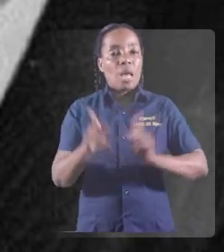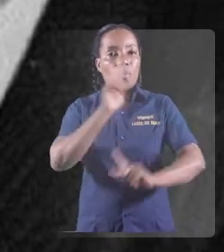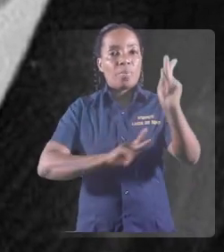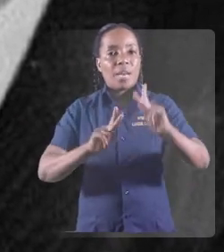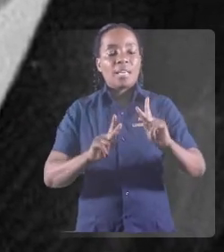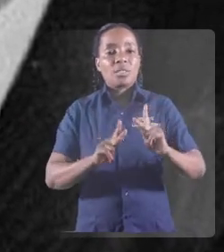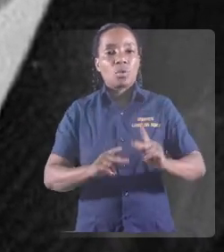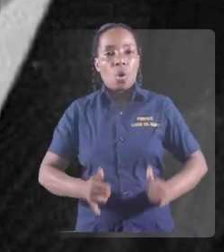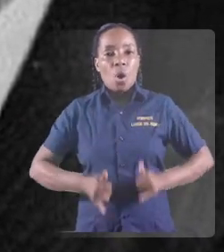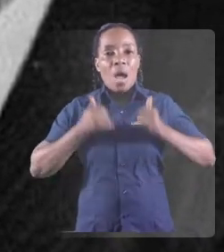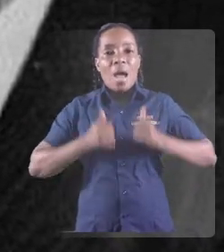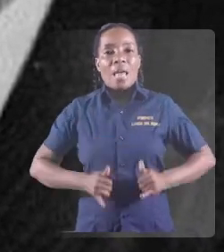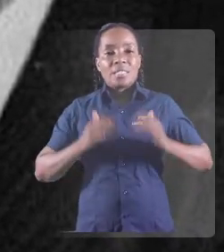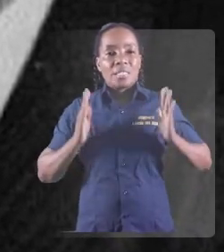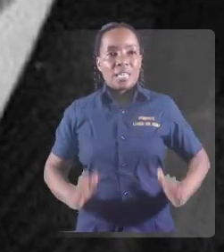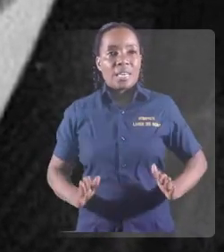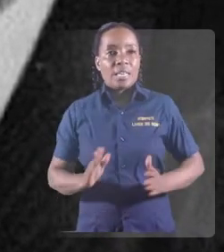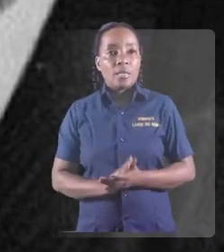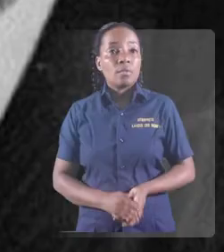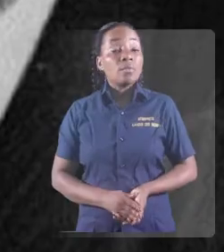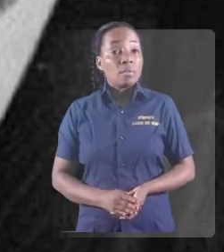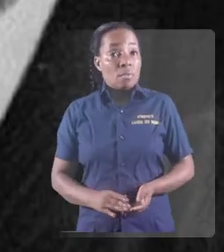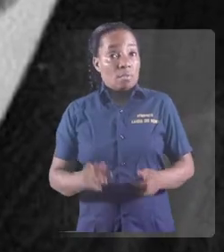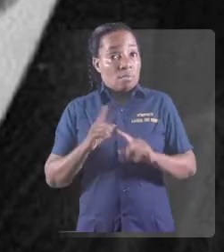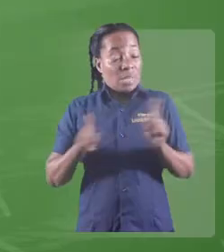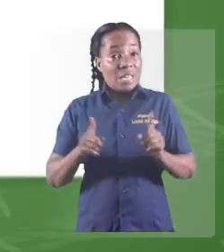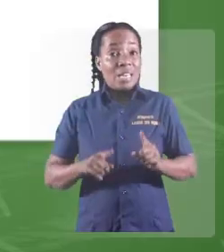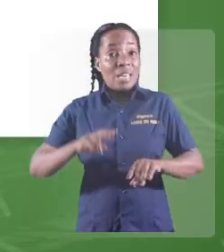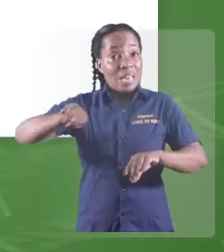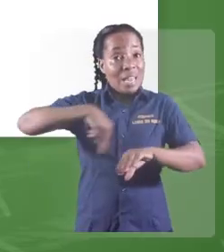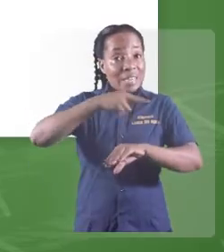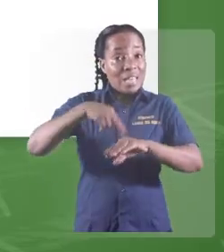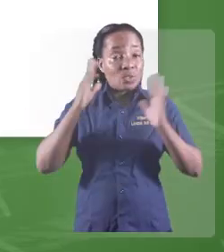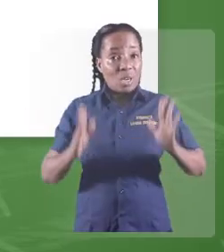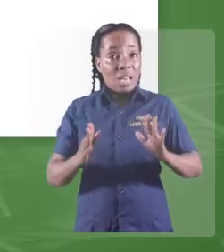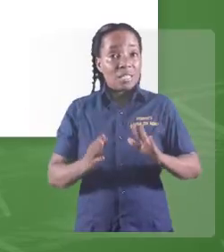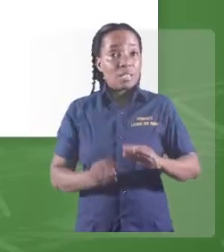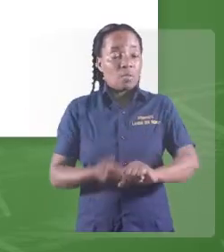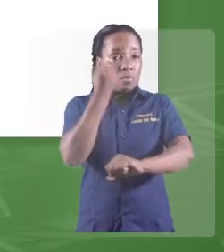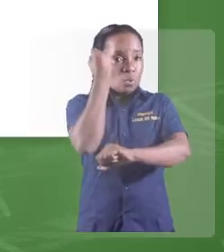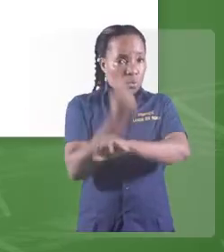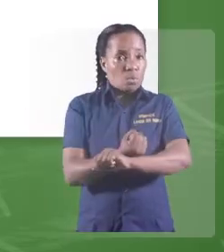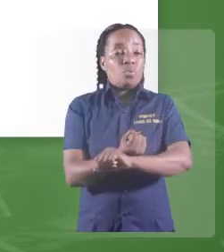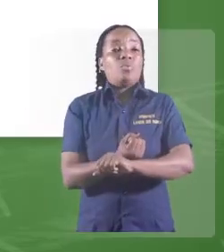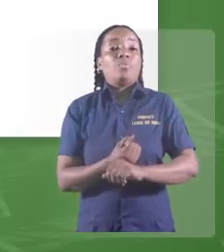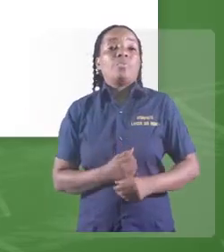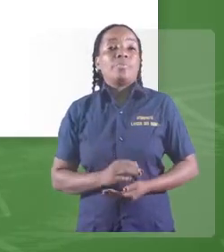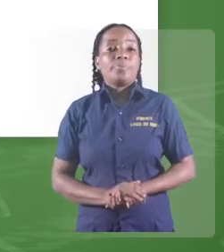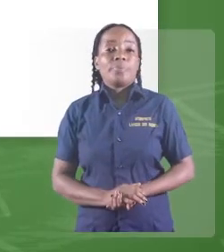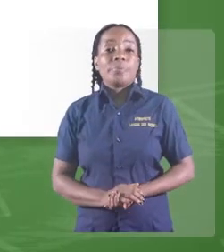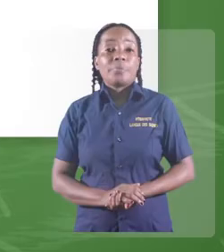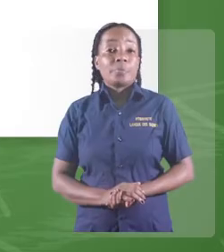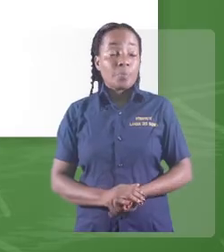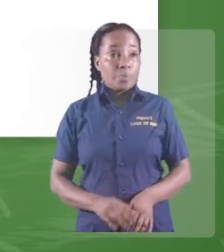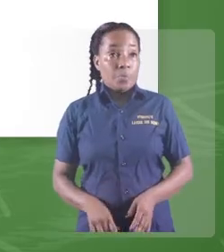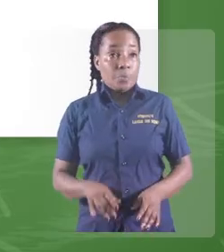vont radicaliser leur position. C'est ce qui nous amène à la radicalisation du nationalisme algérien. Le 8